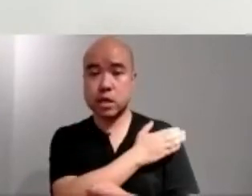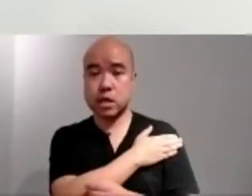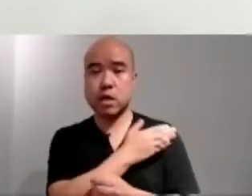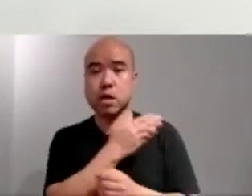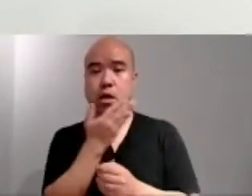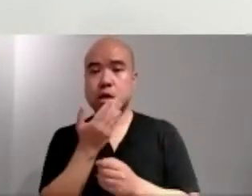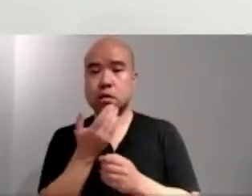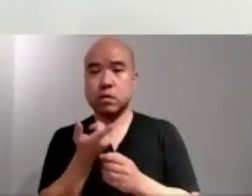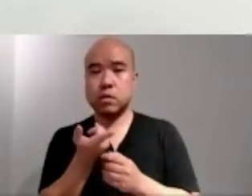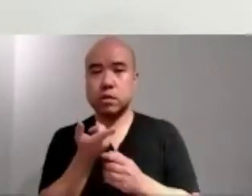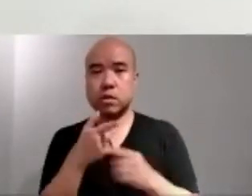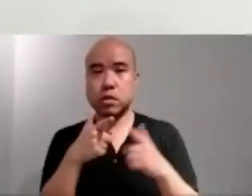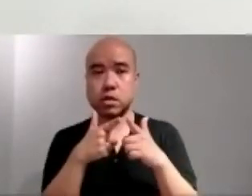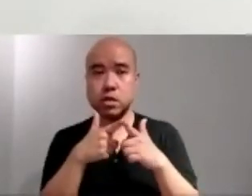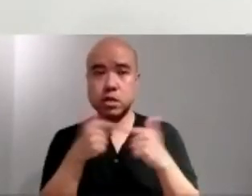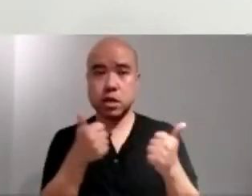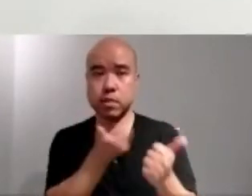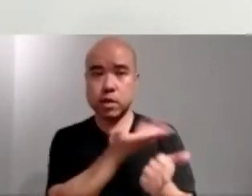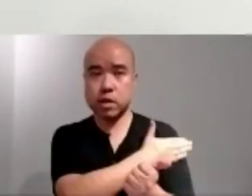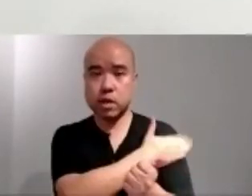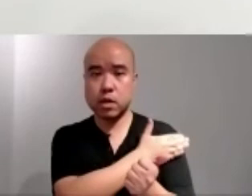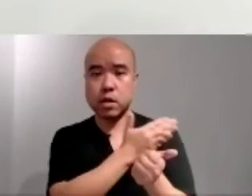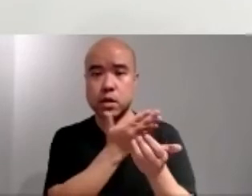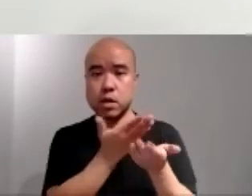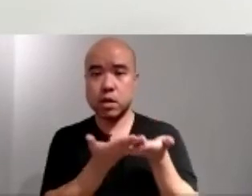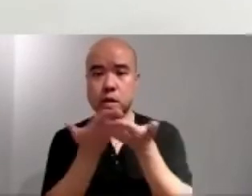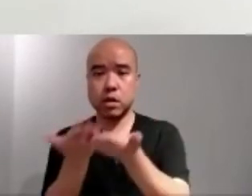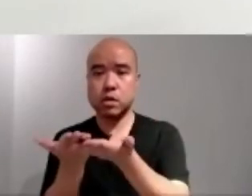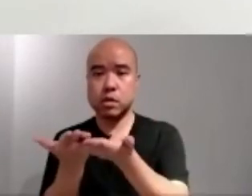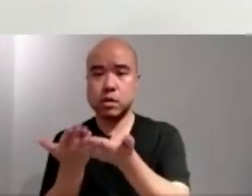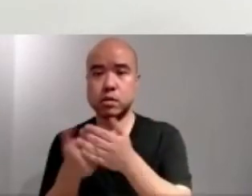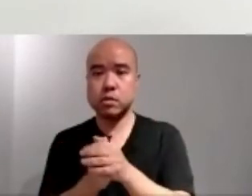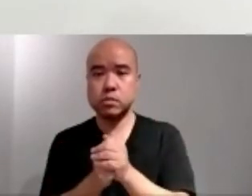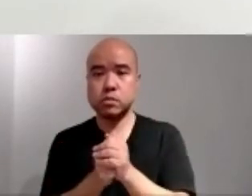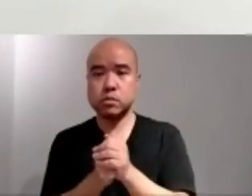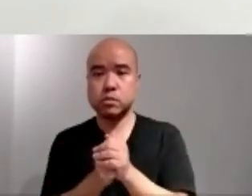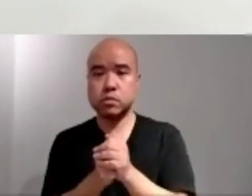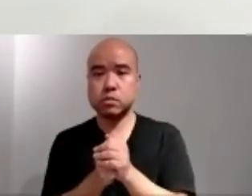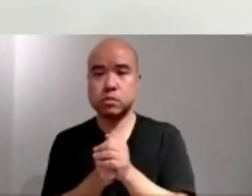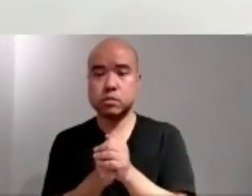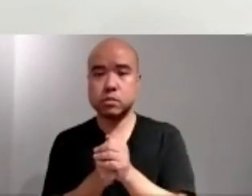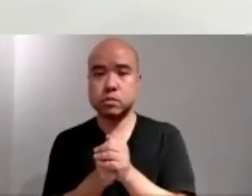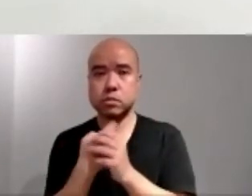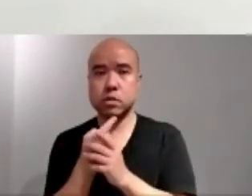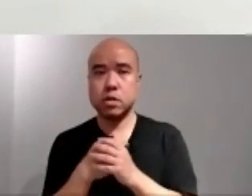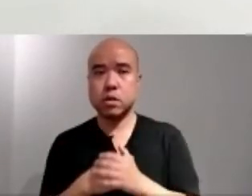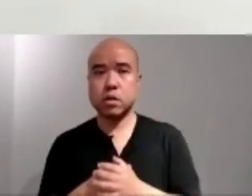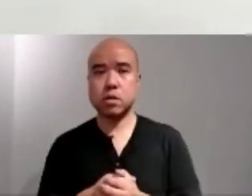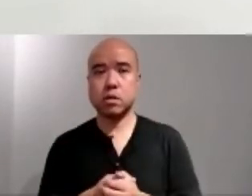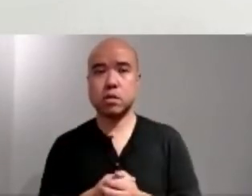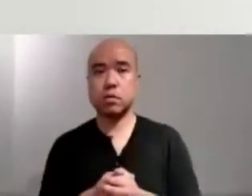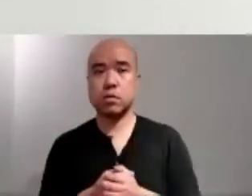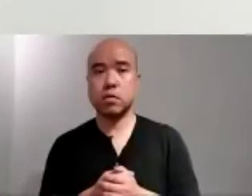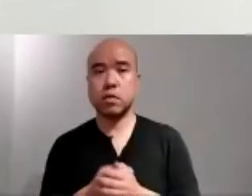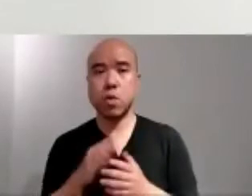得作为你喺社会入边即系一个公民啦，应该要做嘅嘢。咁所以咧，我喺三